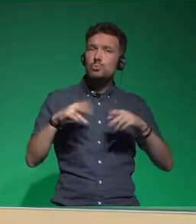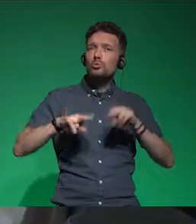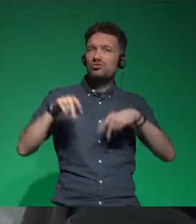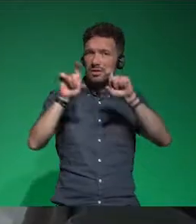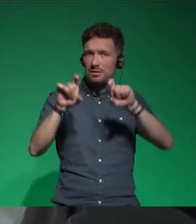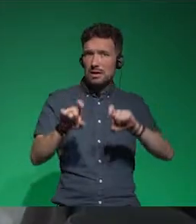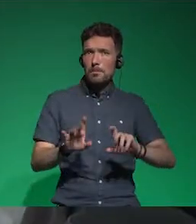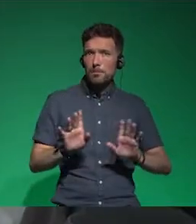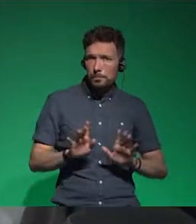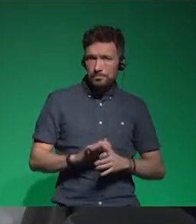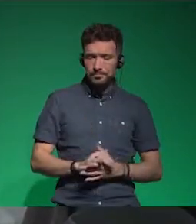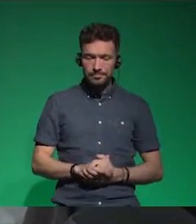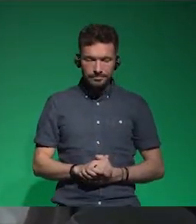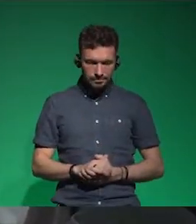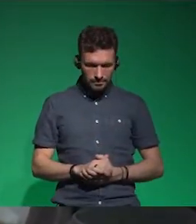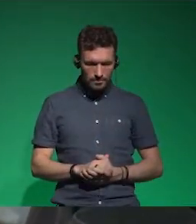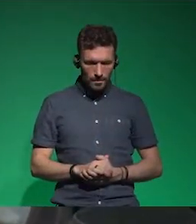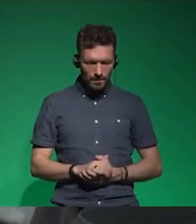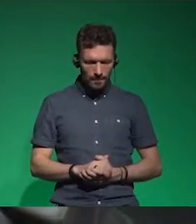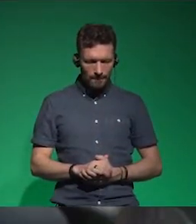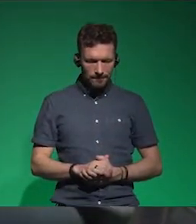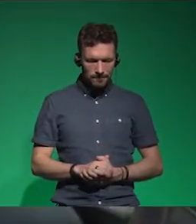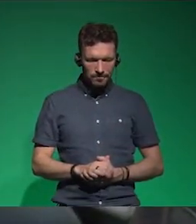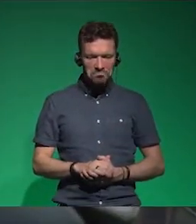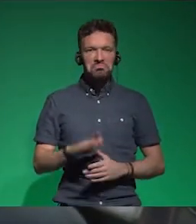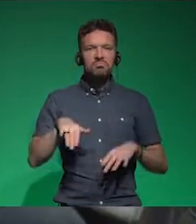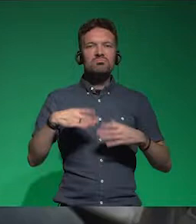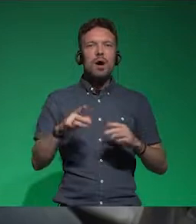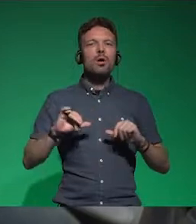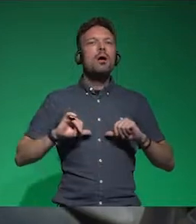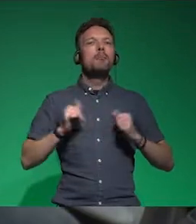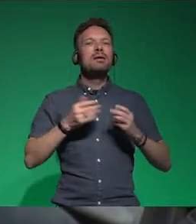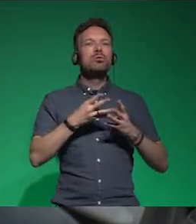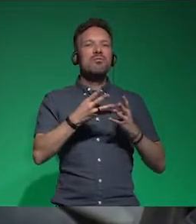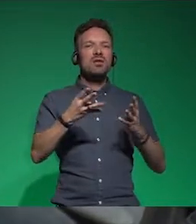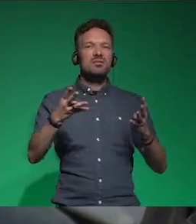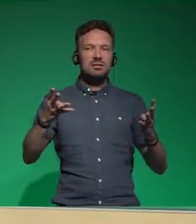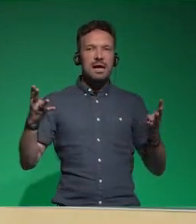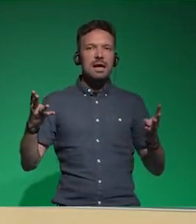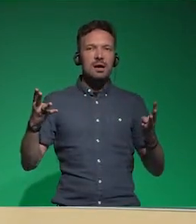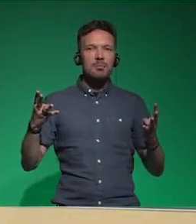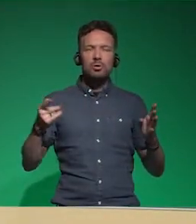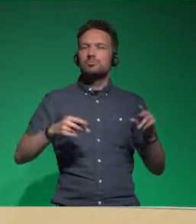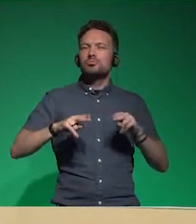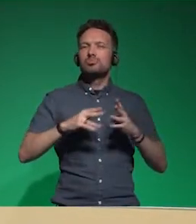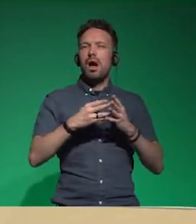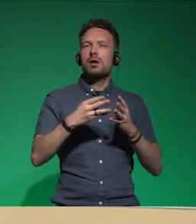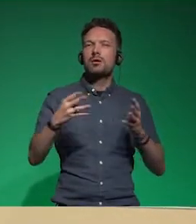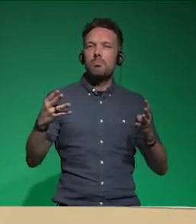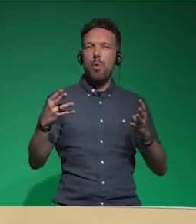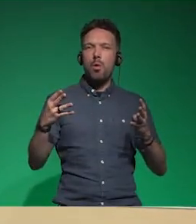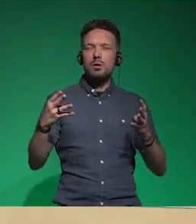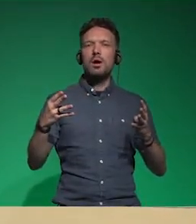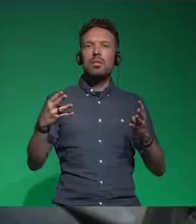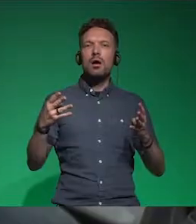noch einmal der Punkt der Biodiversität von besonderer Bedeutung, weil das eine sehr wichtige Grundlage